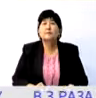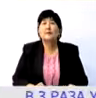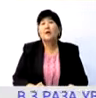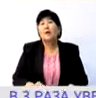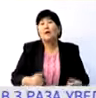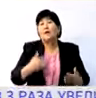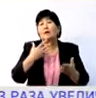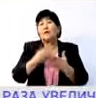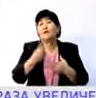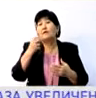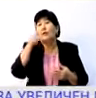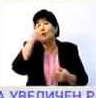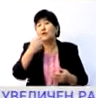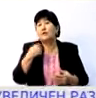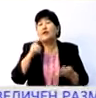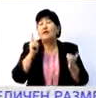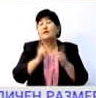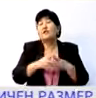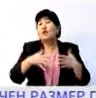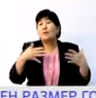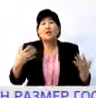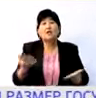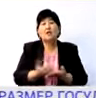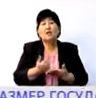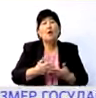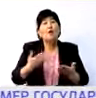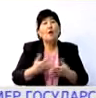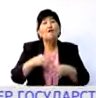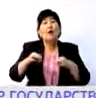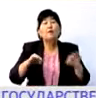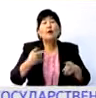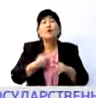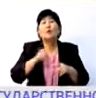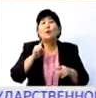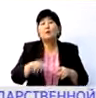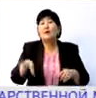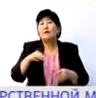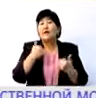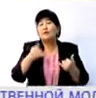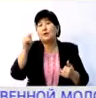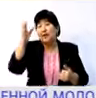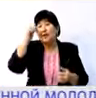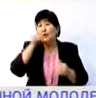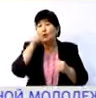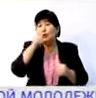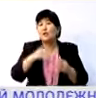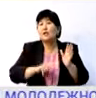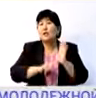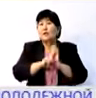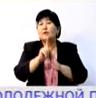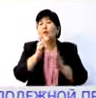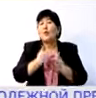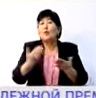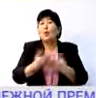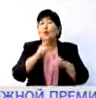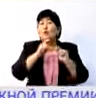Свое 200-летие город встречает большими достижениями и новыми проектами, в том числе в сфере образования. Ежегодно вводятся в эксплуатацию